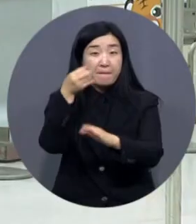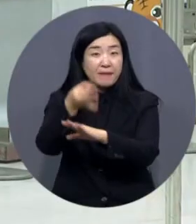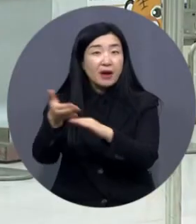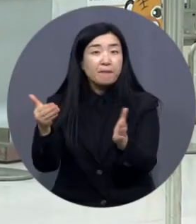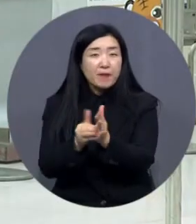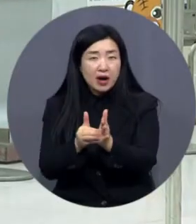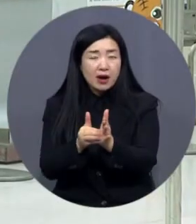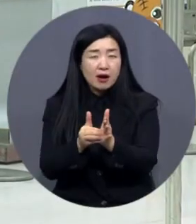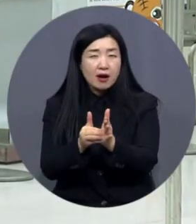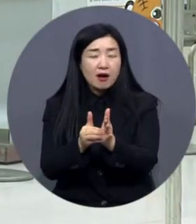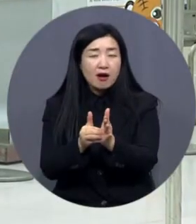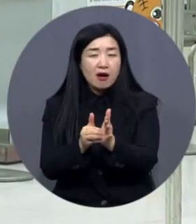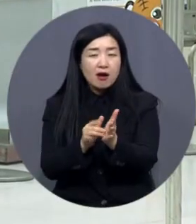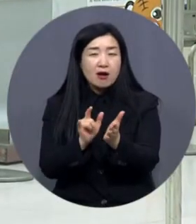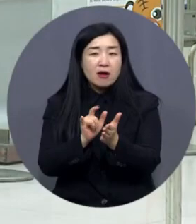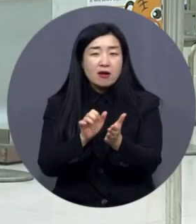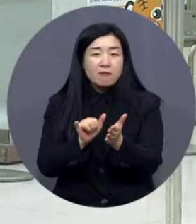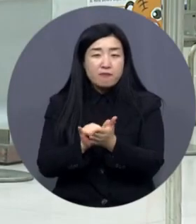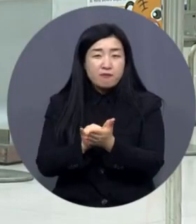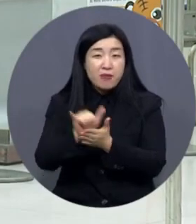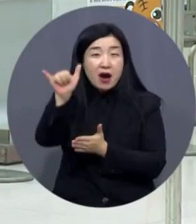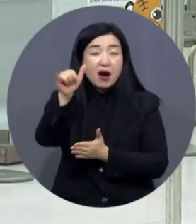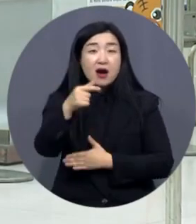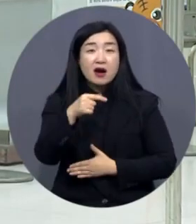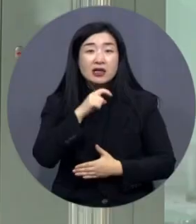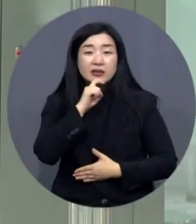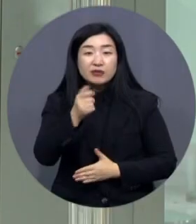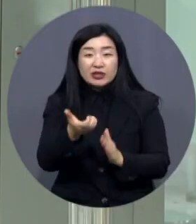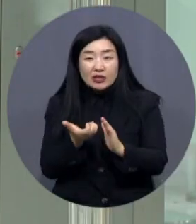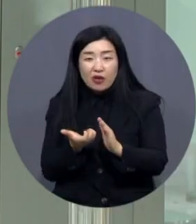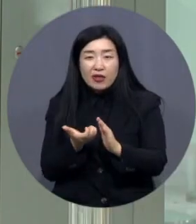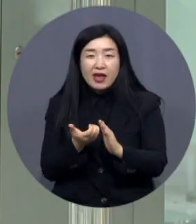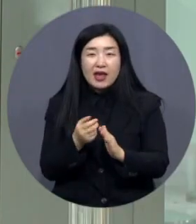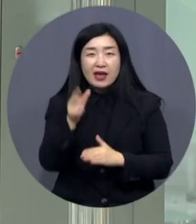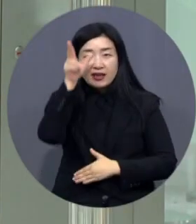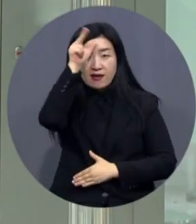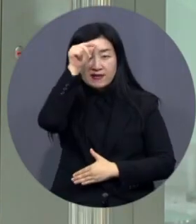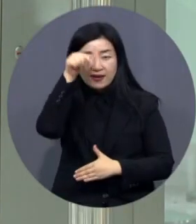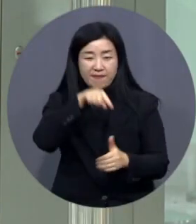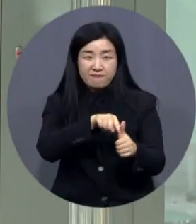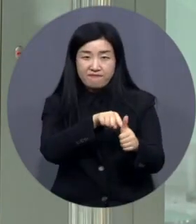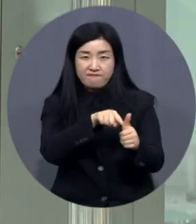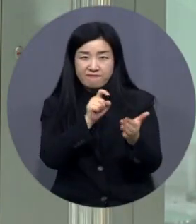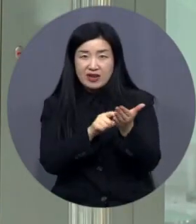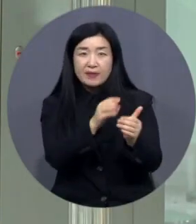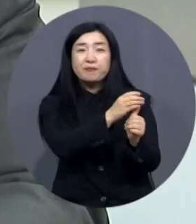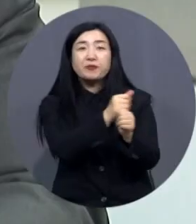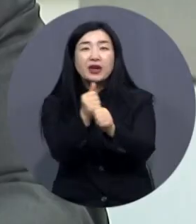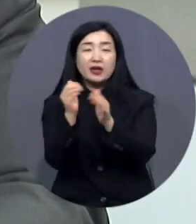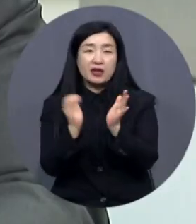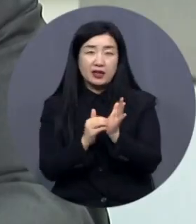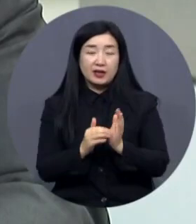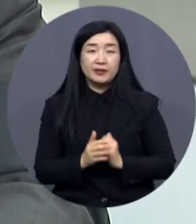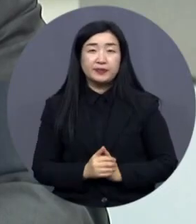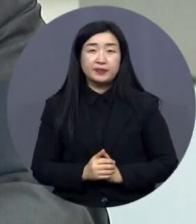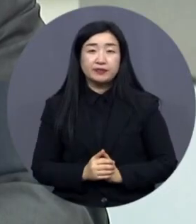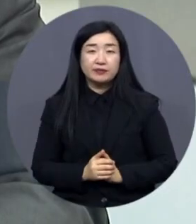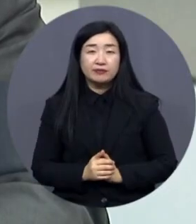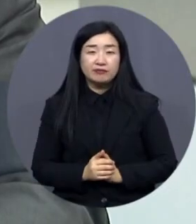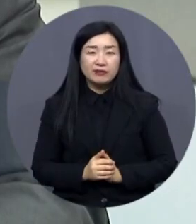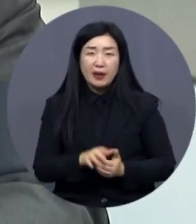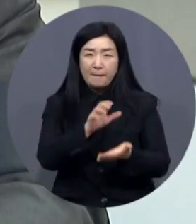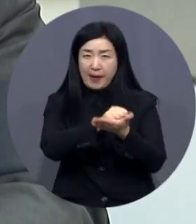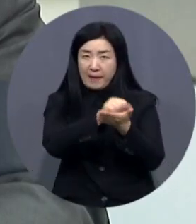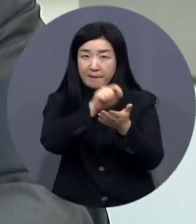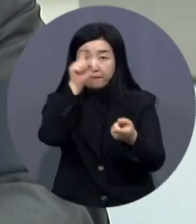상태에서 출국 10분 전에 피해자의 신고를 받고 출동한 경찰의 덜미가 잡힌 겁니다 뭐 핫 게임을 하다가 돈